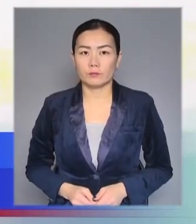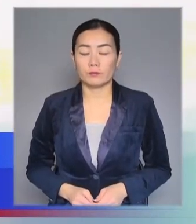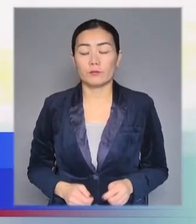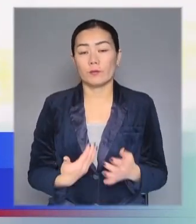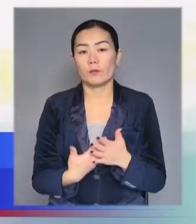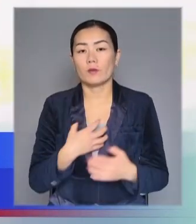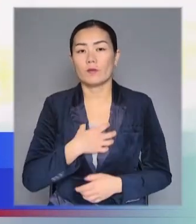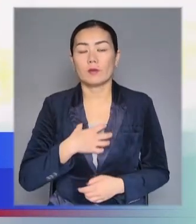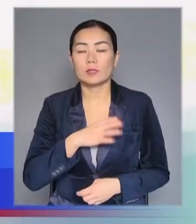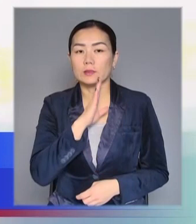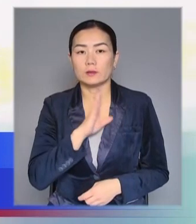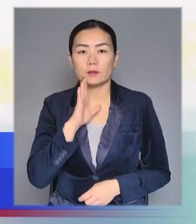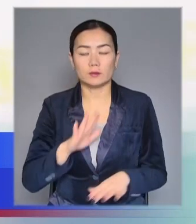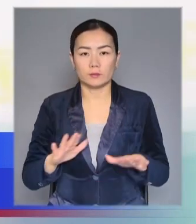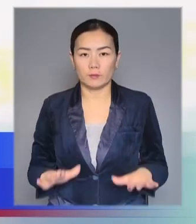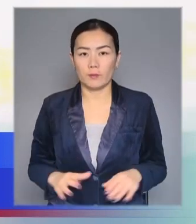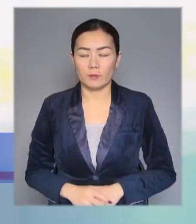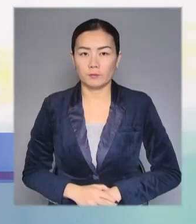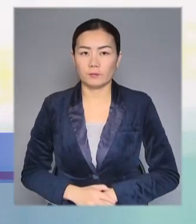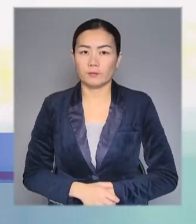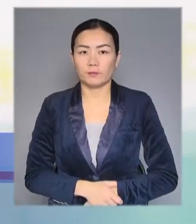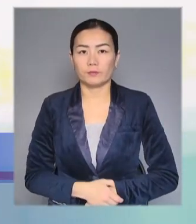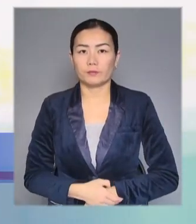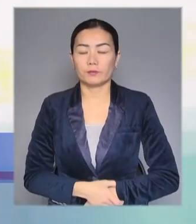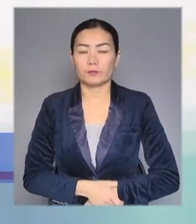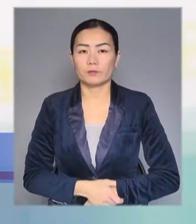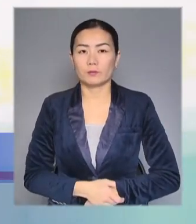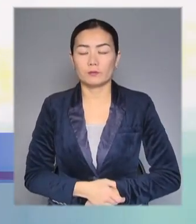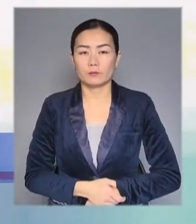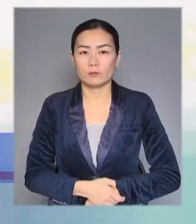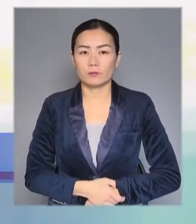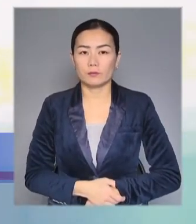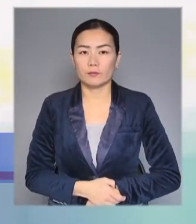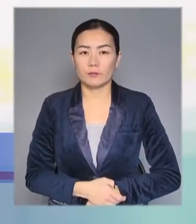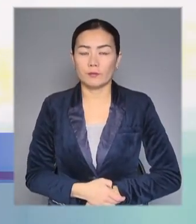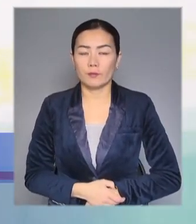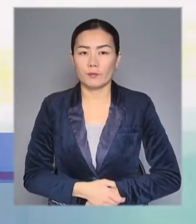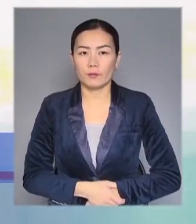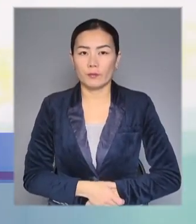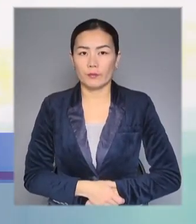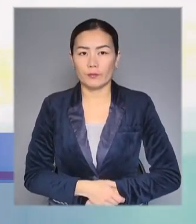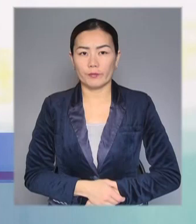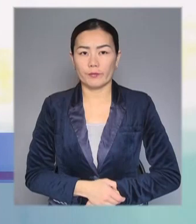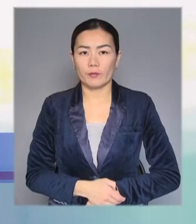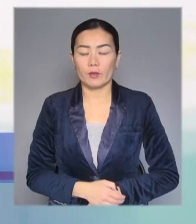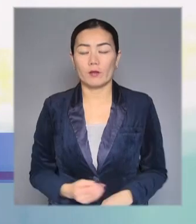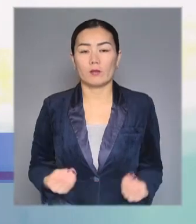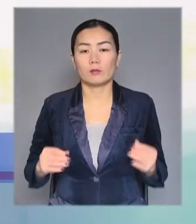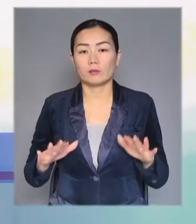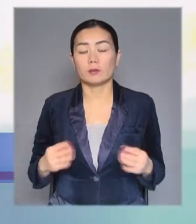өткендей, әйелдер форумындағы жаңа айтып кеттік қой, қоғамдағы әйелдердің орны, иә,